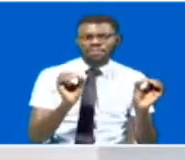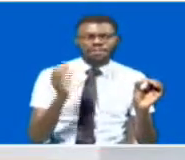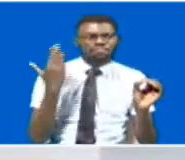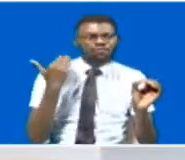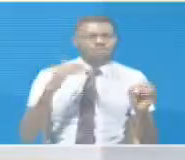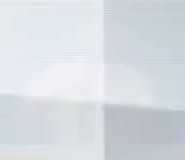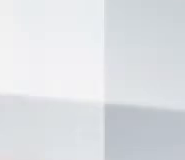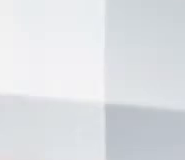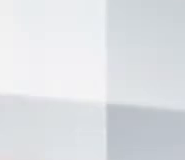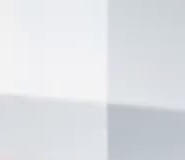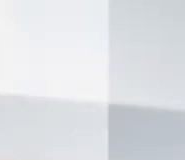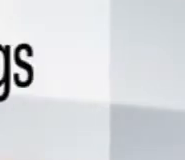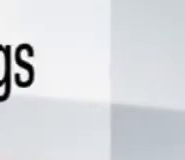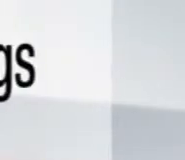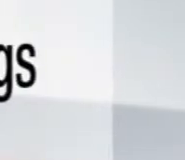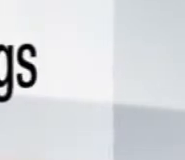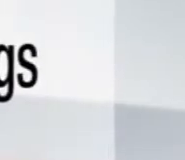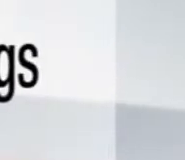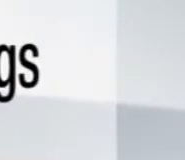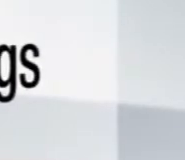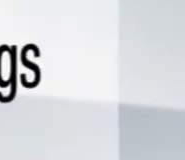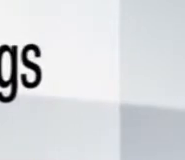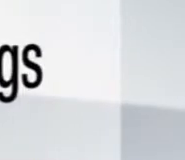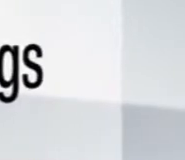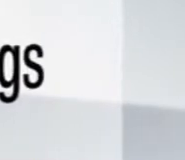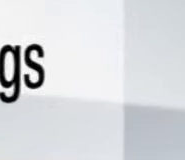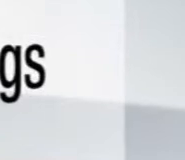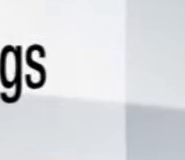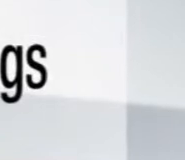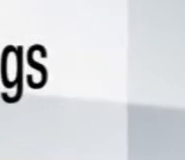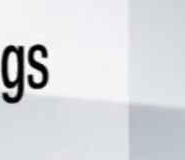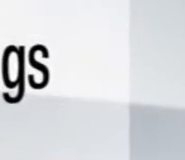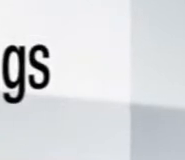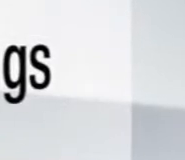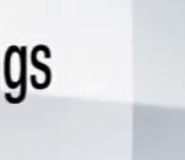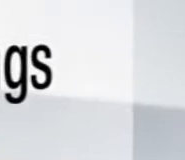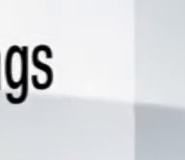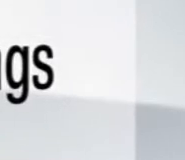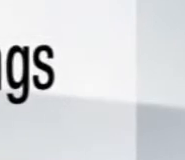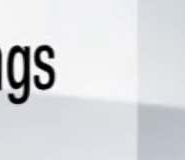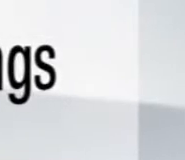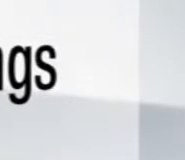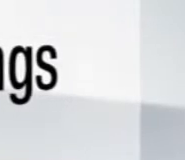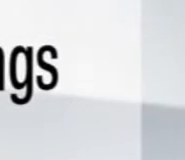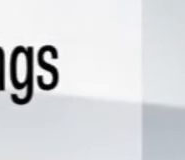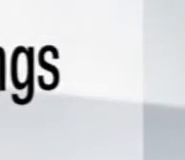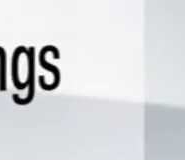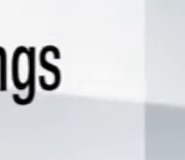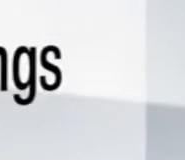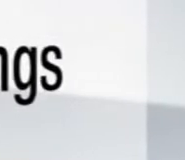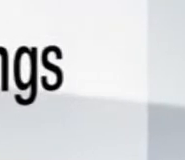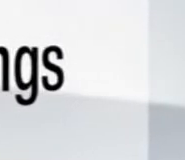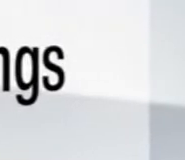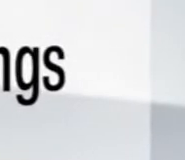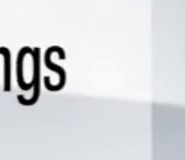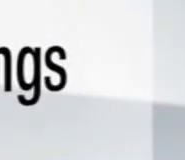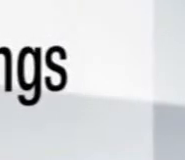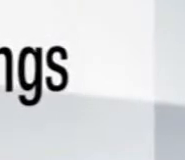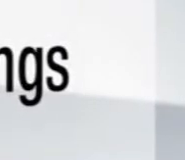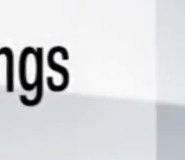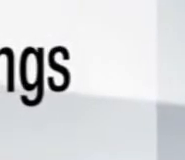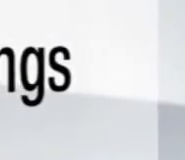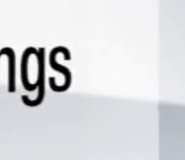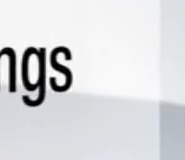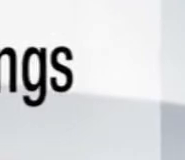Mohamed Chamba, Christine Mwakudu na Sally Florence, ambao baadaye walihamisha kipande hicho kwa kampuni ya